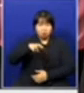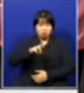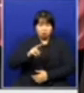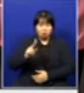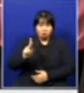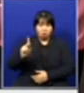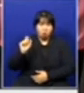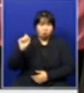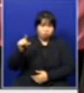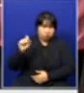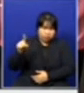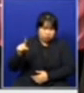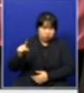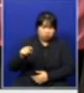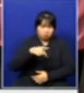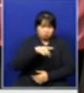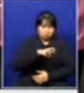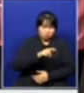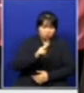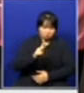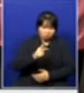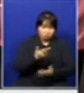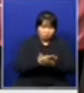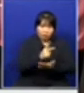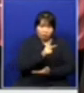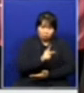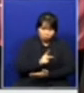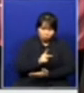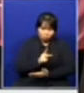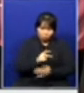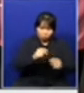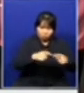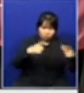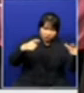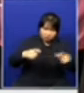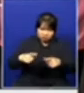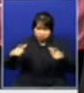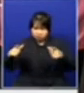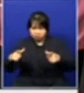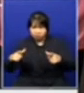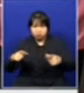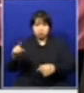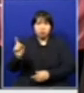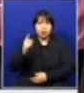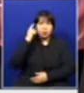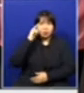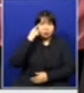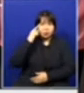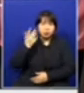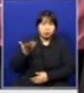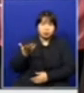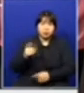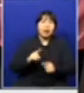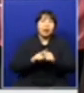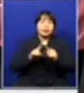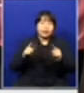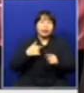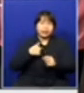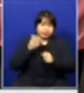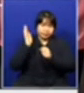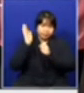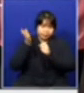ฉุกเฉินใครใหญ่กว่าใครตอบไม่ได้ในสังคมนี้แต่อย่างไรเรียนคงจะอภิปรายในเรื่อง